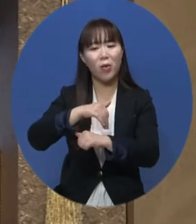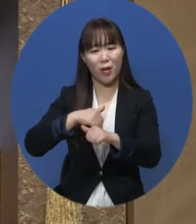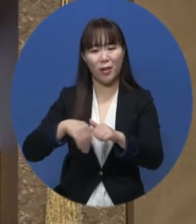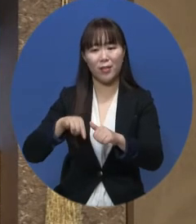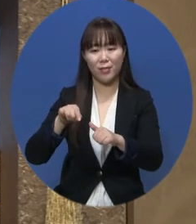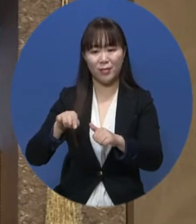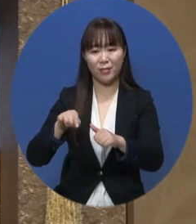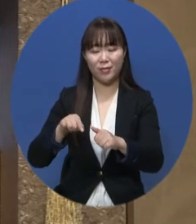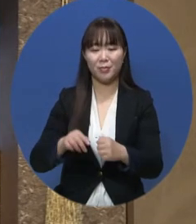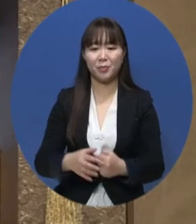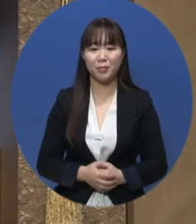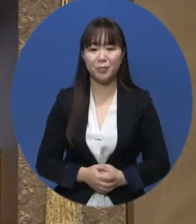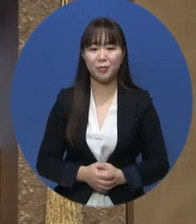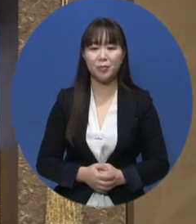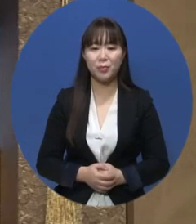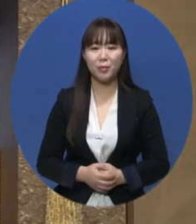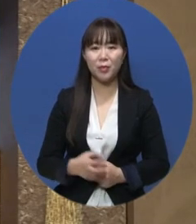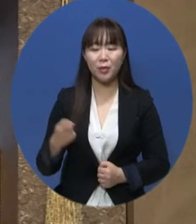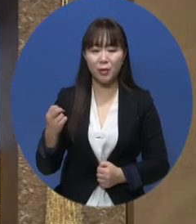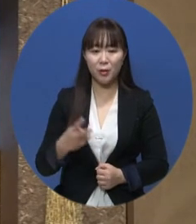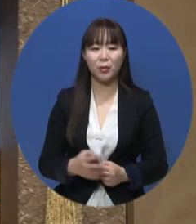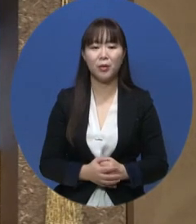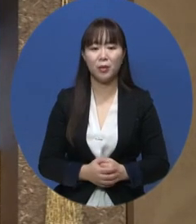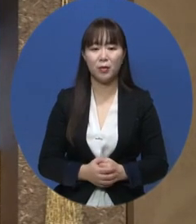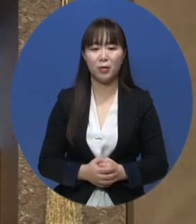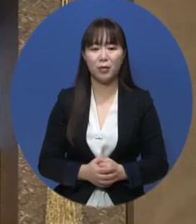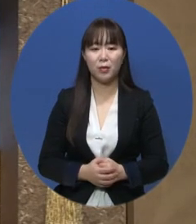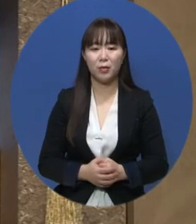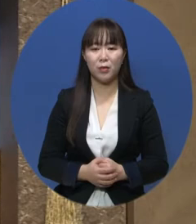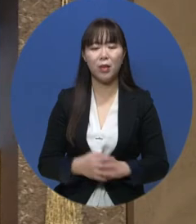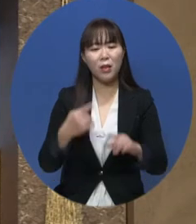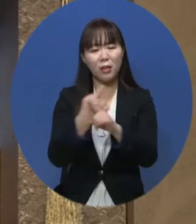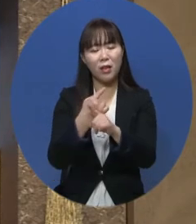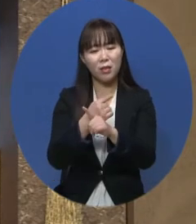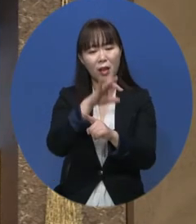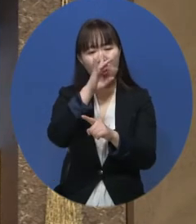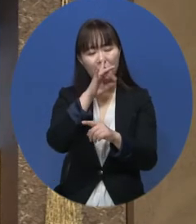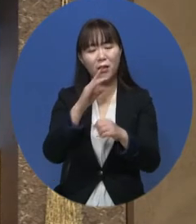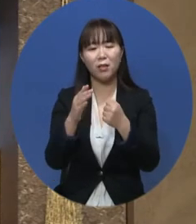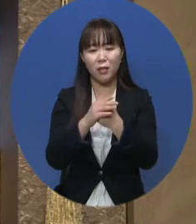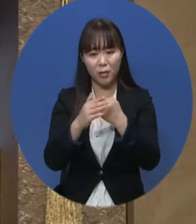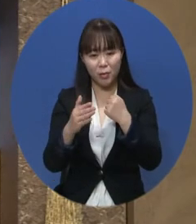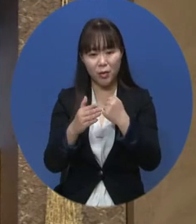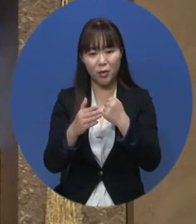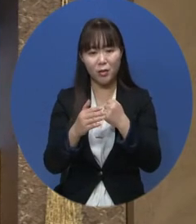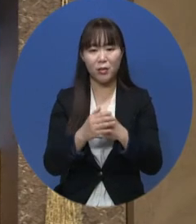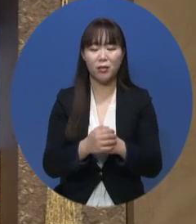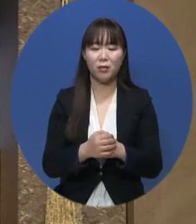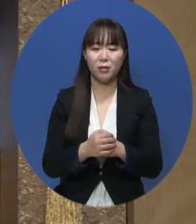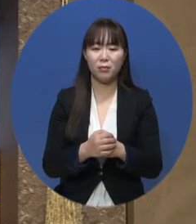구조였다라는 거죠. 그리고 이 개선되지 않다 보니까 네.